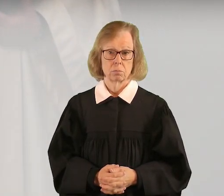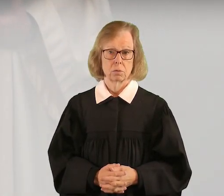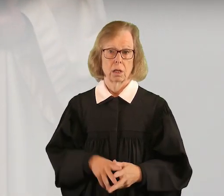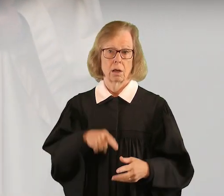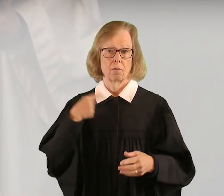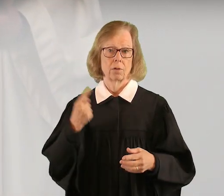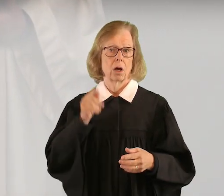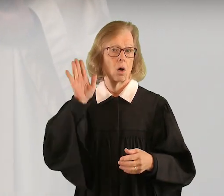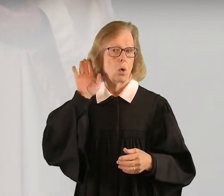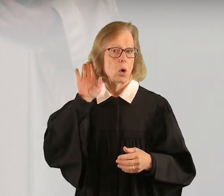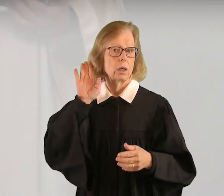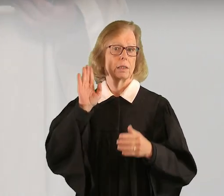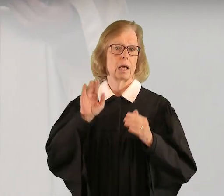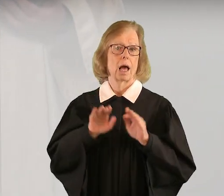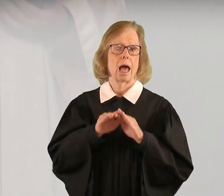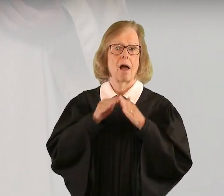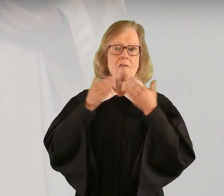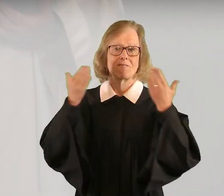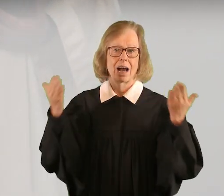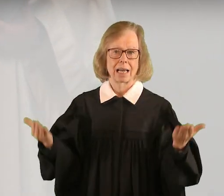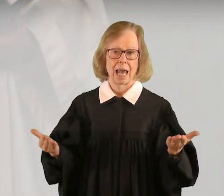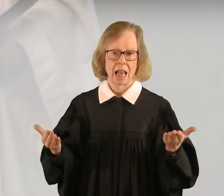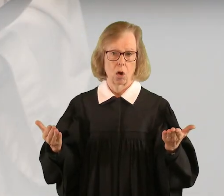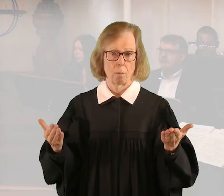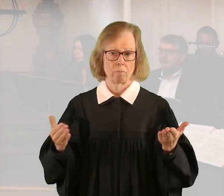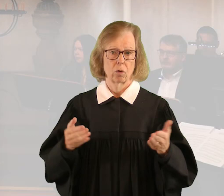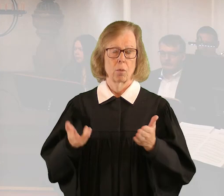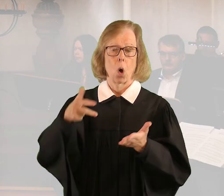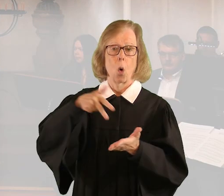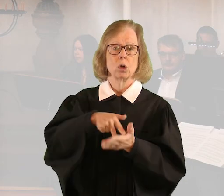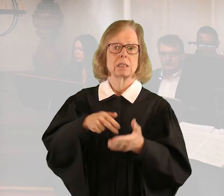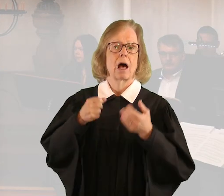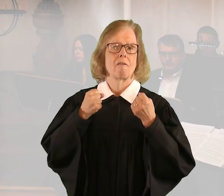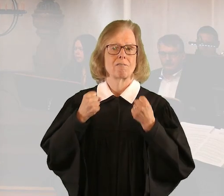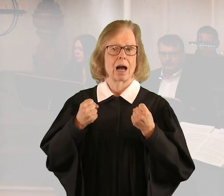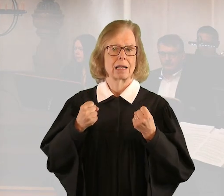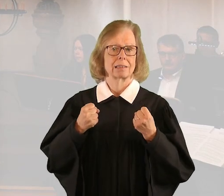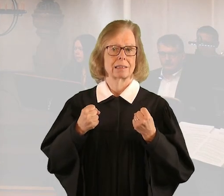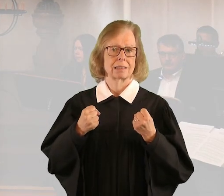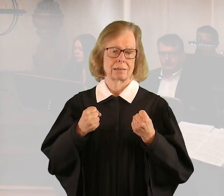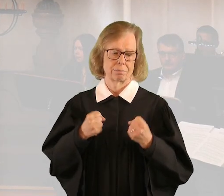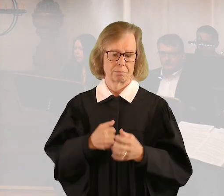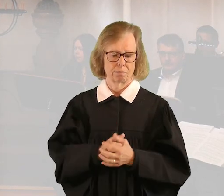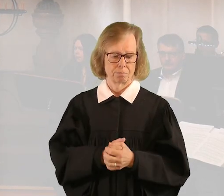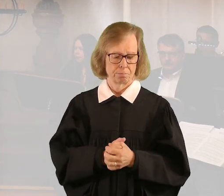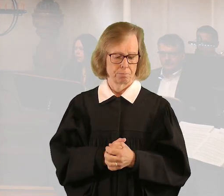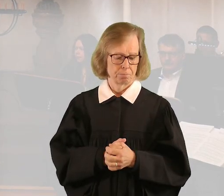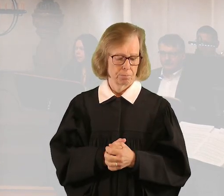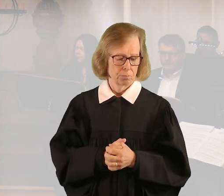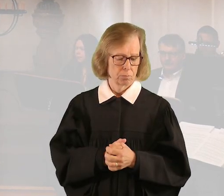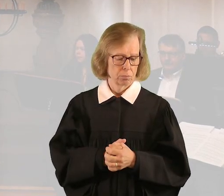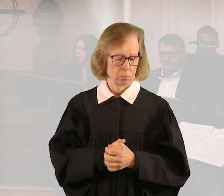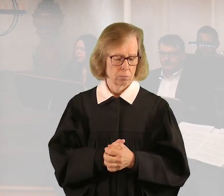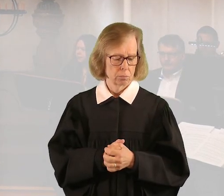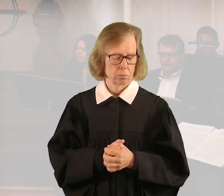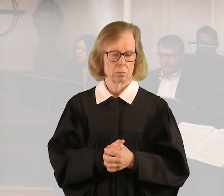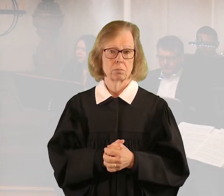Wir hören das Evangelium des Osterfestes. Bitte die Sprecher.